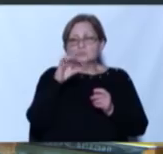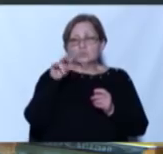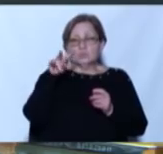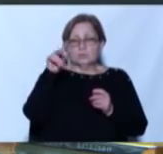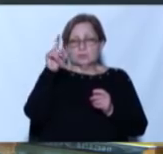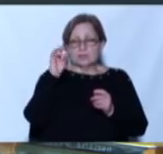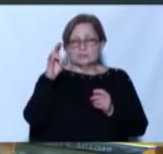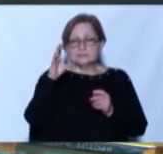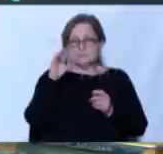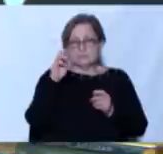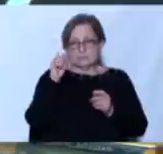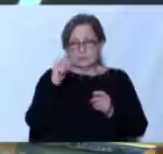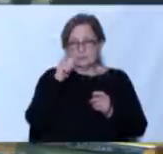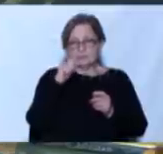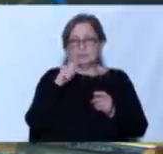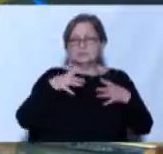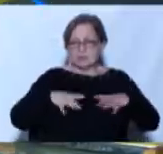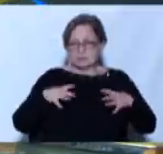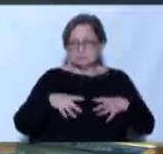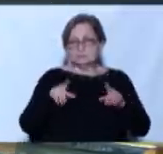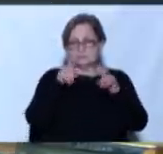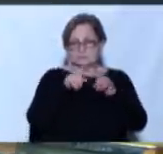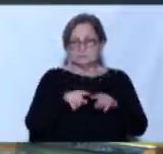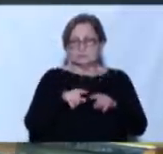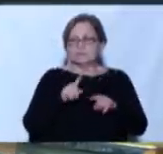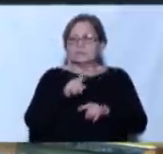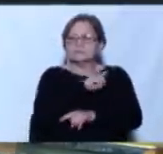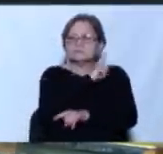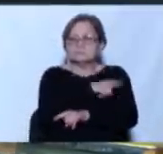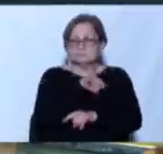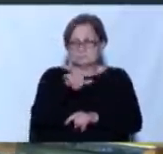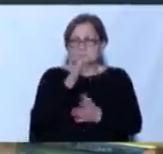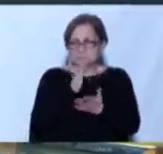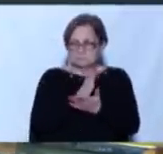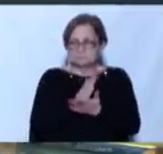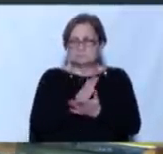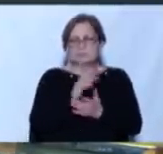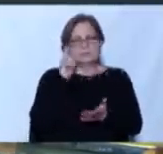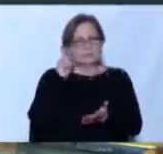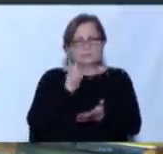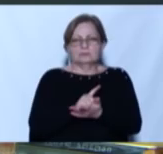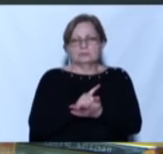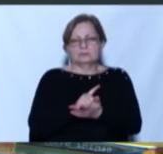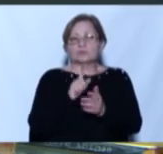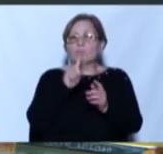მოცანა, რომ საქართველო ასევე იმ შესაძლებლობიდან გამოდინე, რაც მას გააჩნდა, აუცილებლად